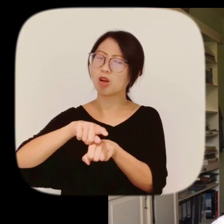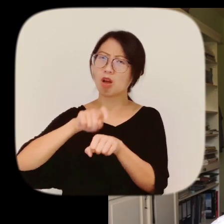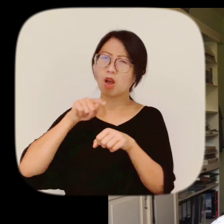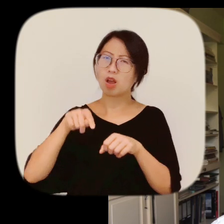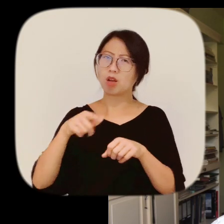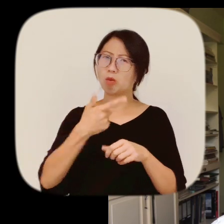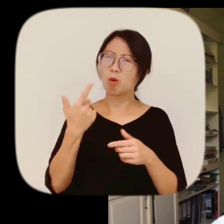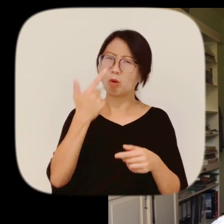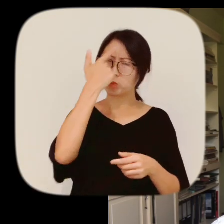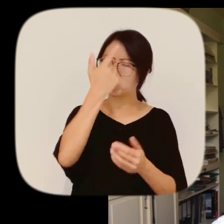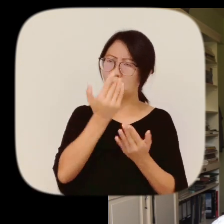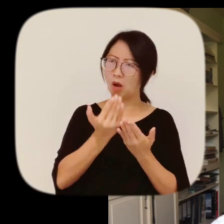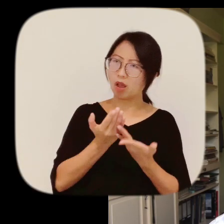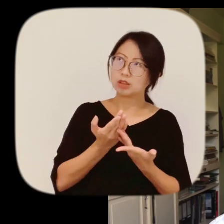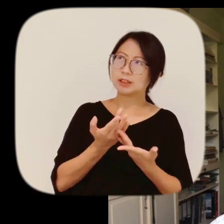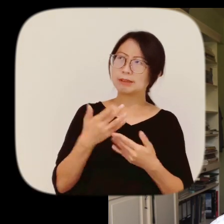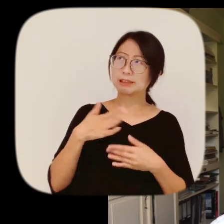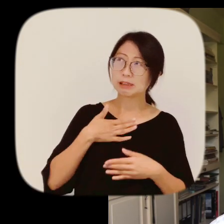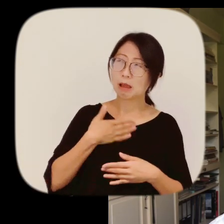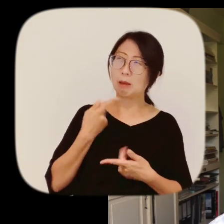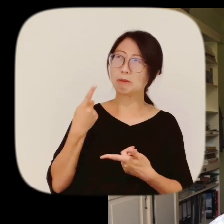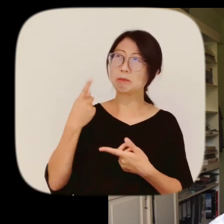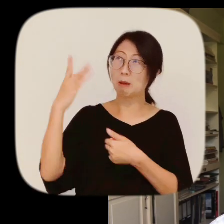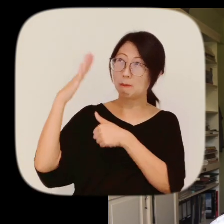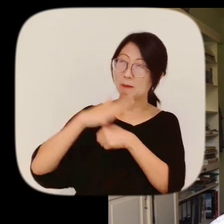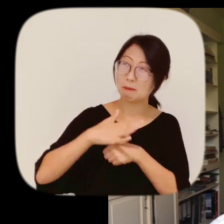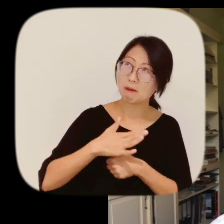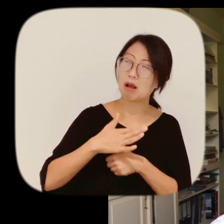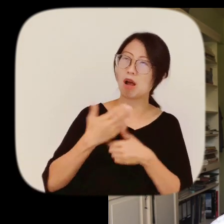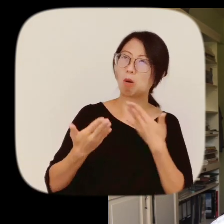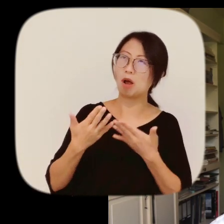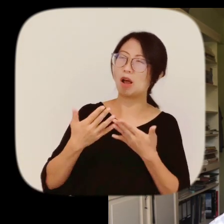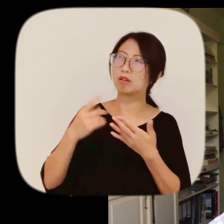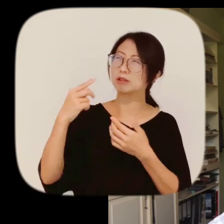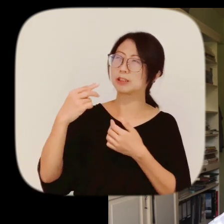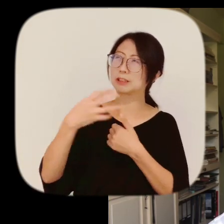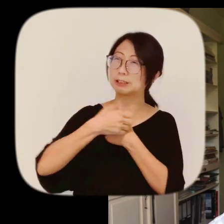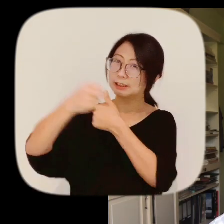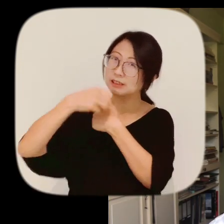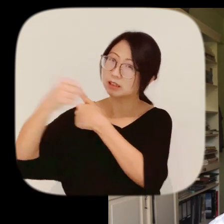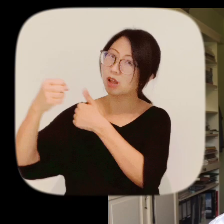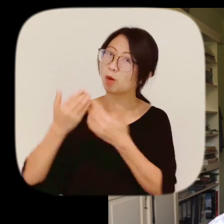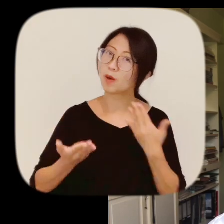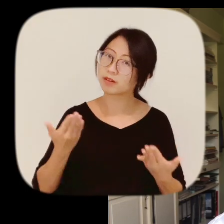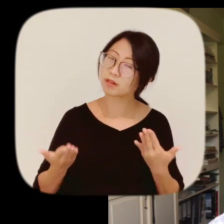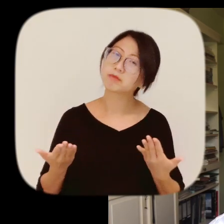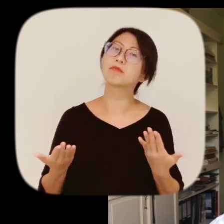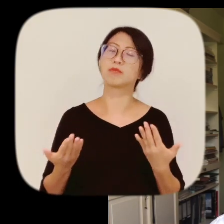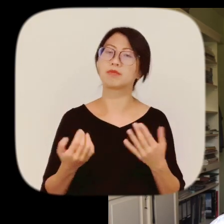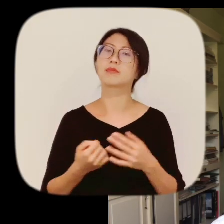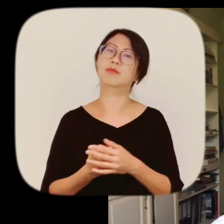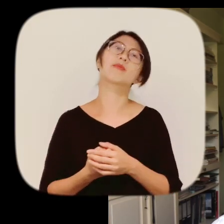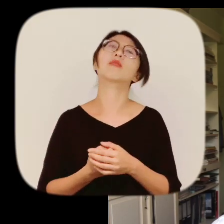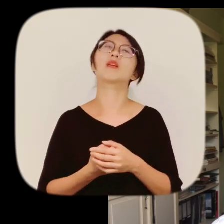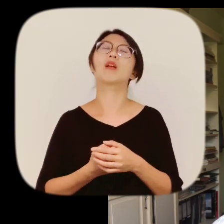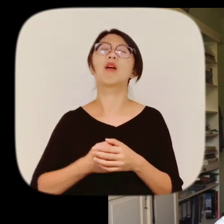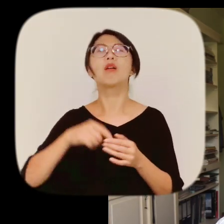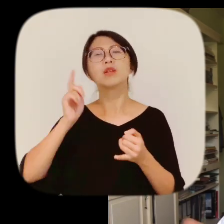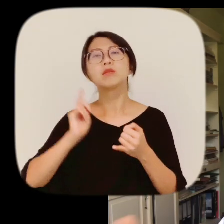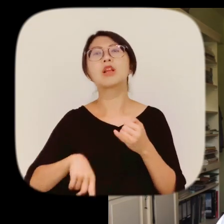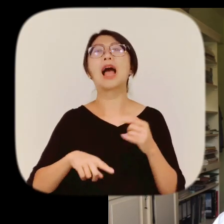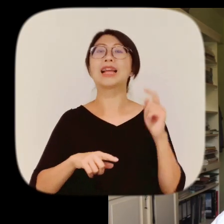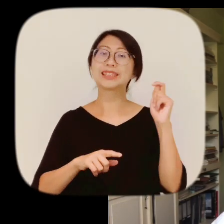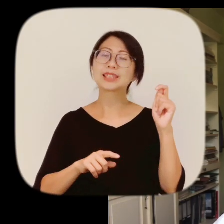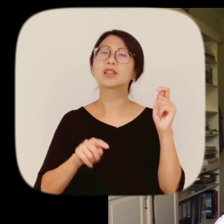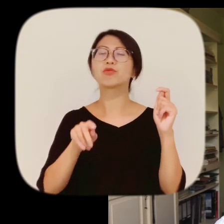呢都面对着一个很大的恐惧就是他们会不会被清洗呢Thomas和Theresa就决